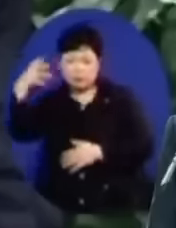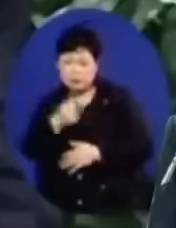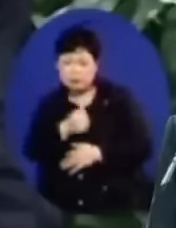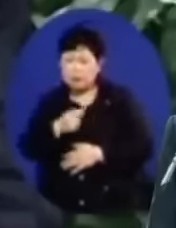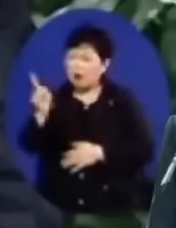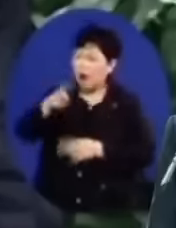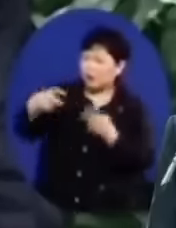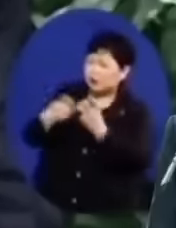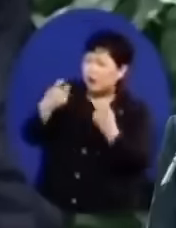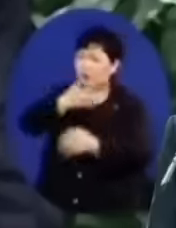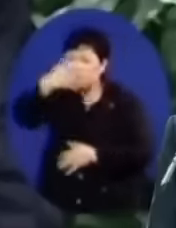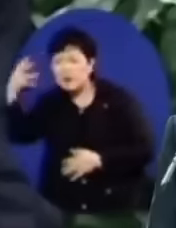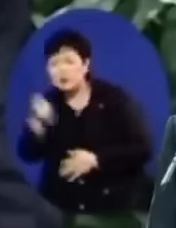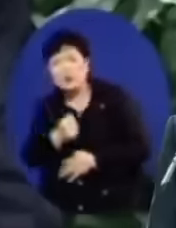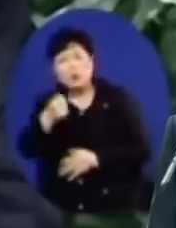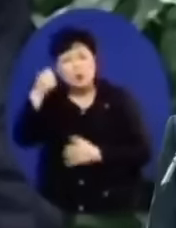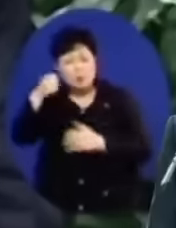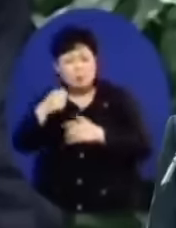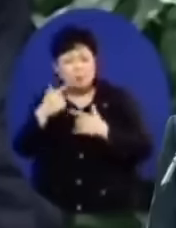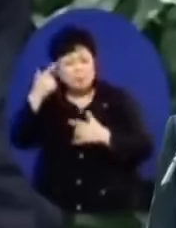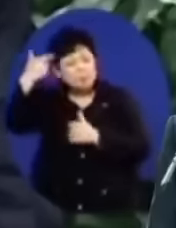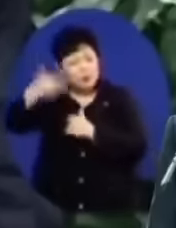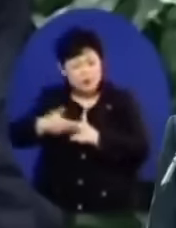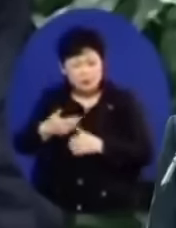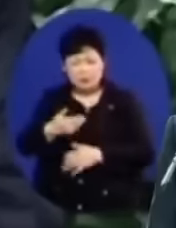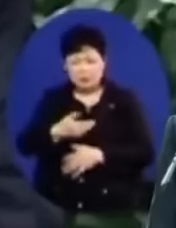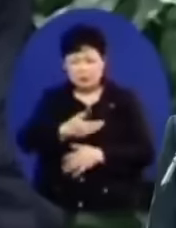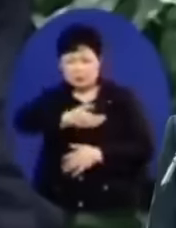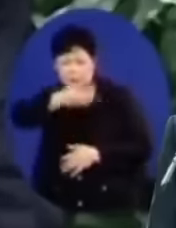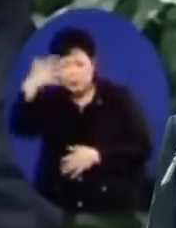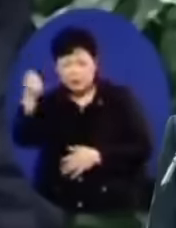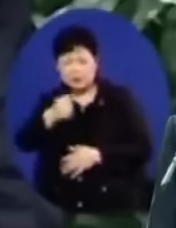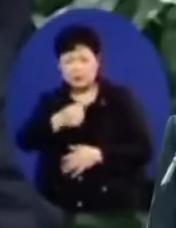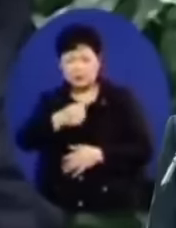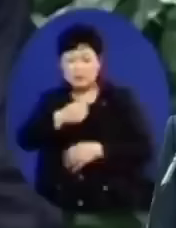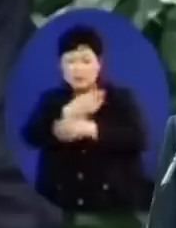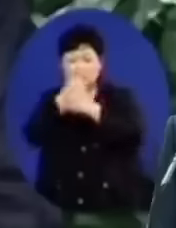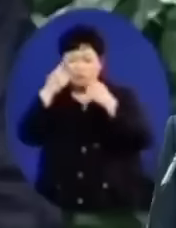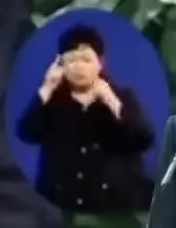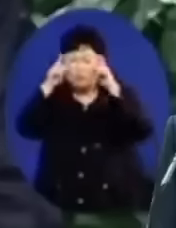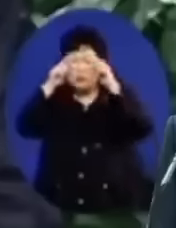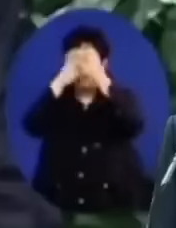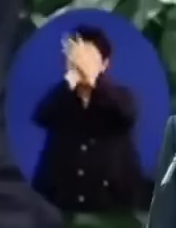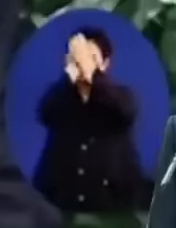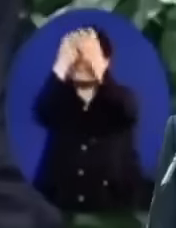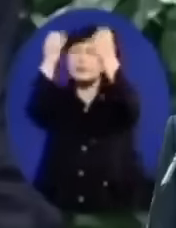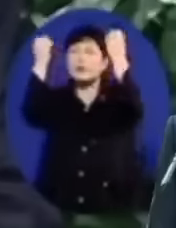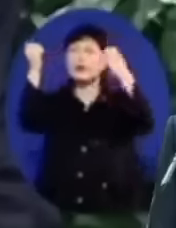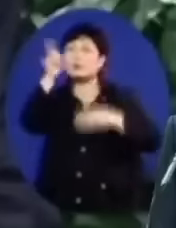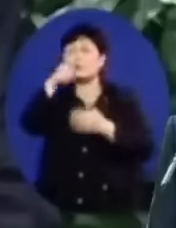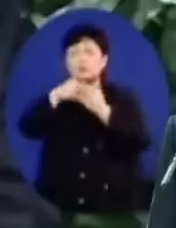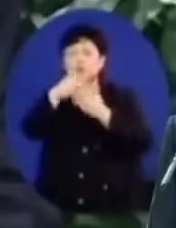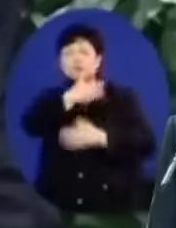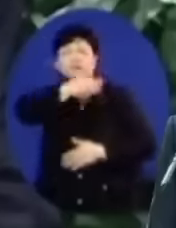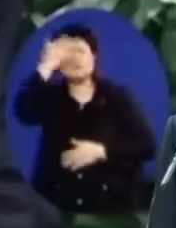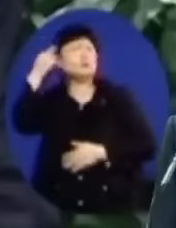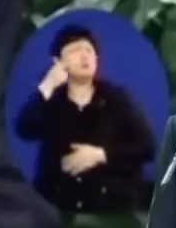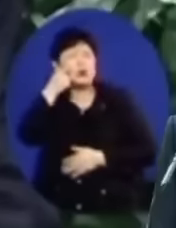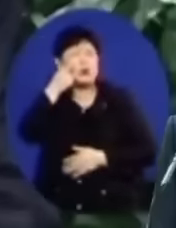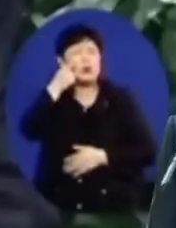목사님 어떻게 꿈을 가집니까? 눈에 꿈을 가지려기에는 별만 반짝반짝반짝하고 아무것도 꿈을 꿀 수 없습니다.